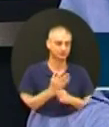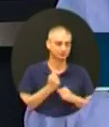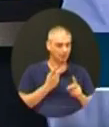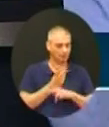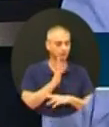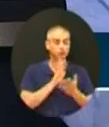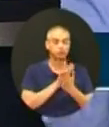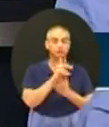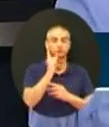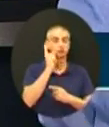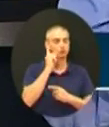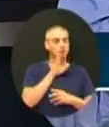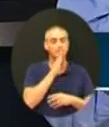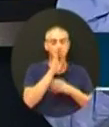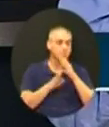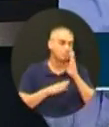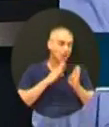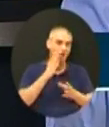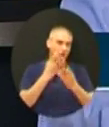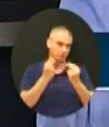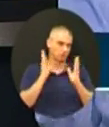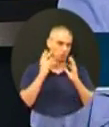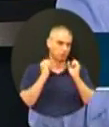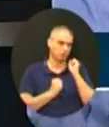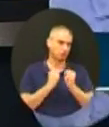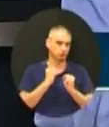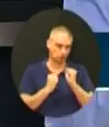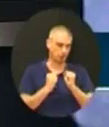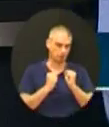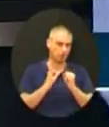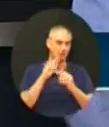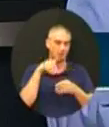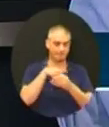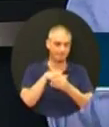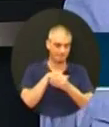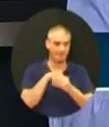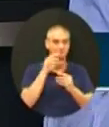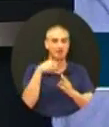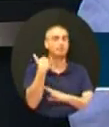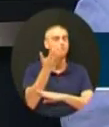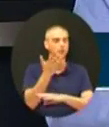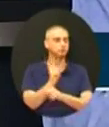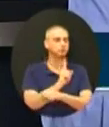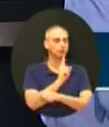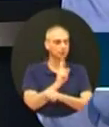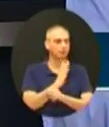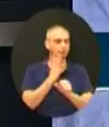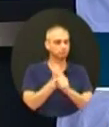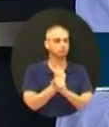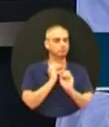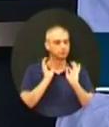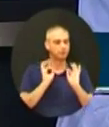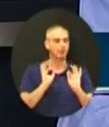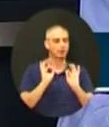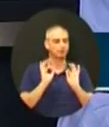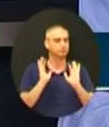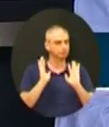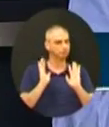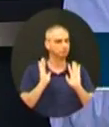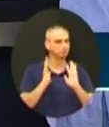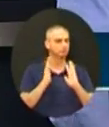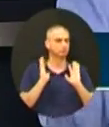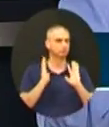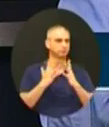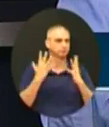שנה, עם כל המאמורות הדי קשות והגבוהות, גם מבית וגם מבחוץ, בינתיים, בהצלחה יחסית לא